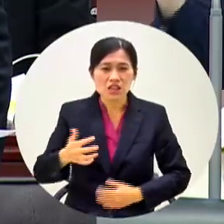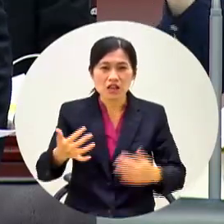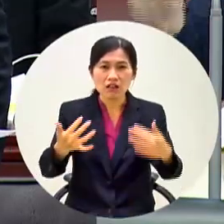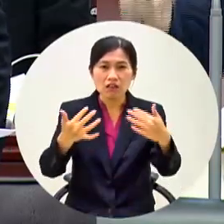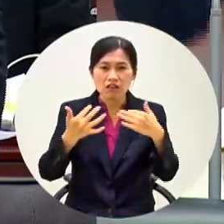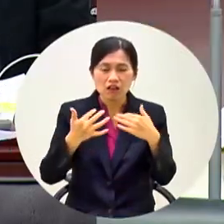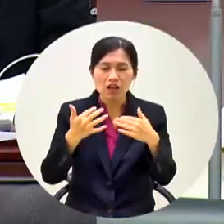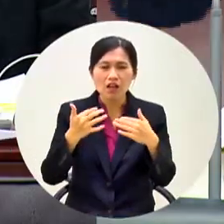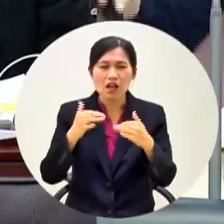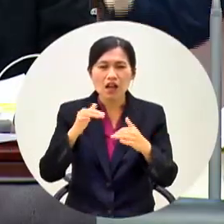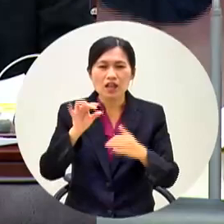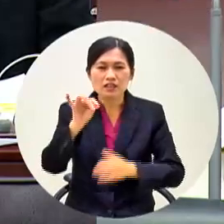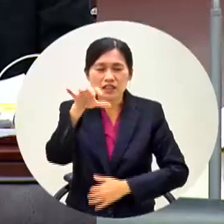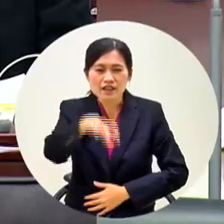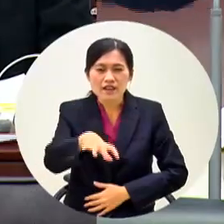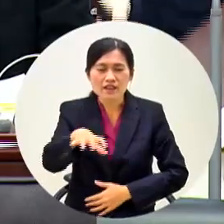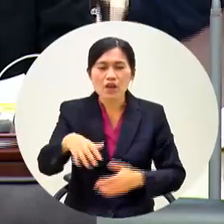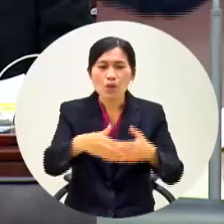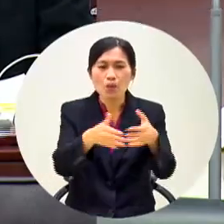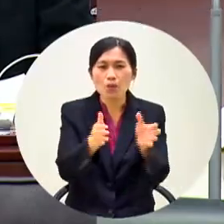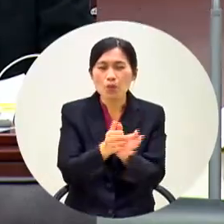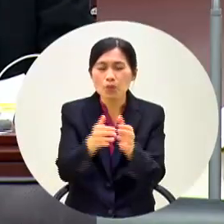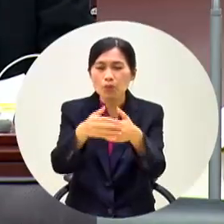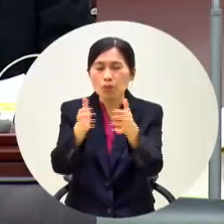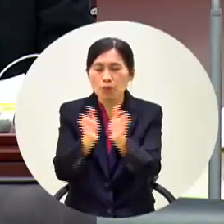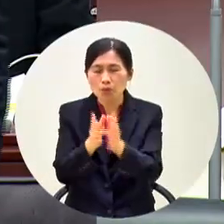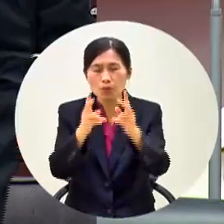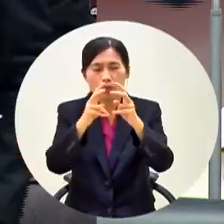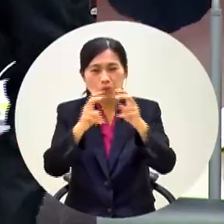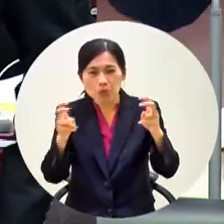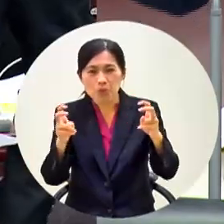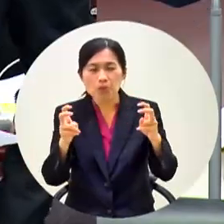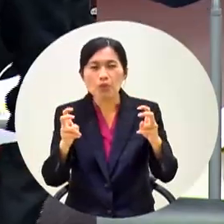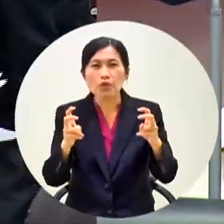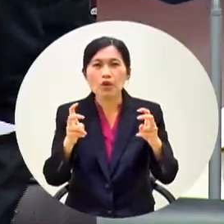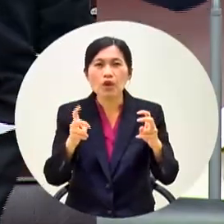上面所有的团体、庙宇，还有所有的